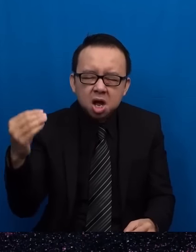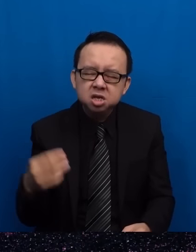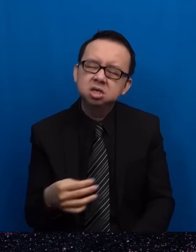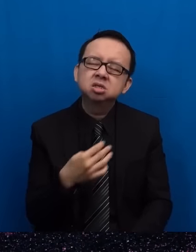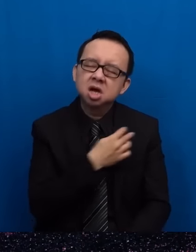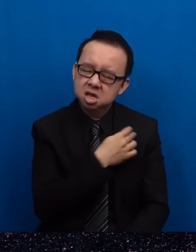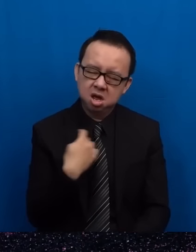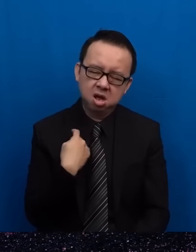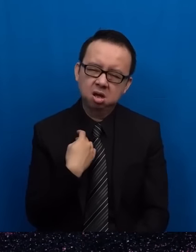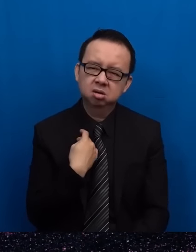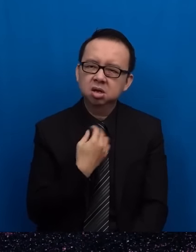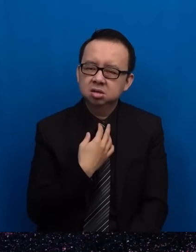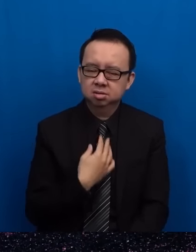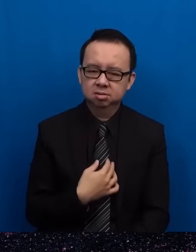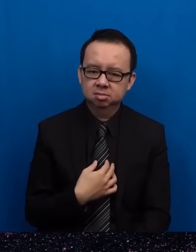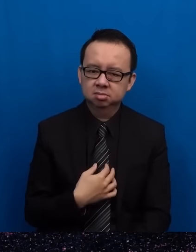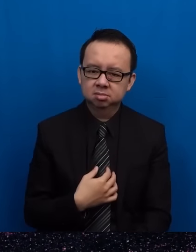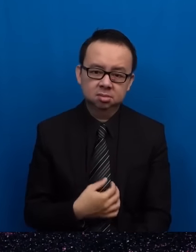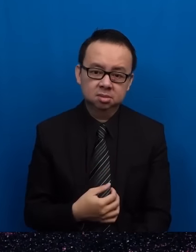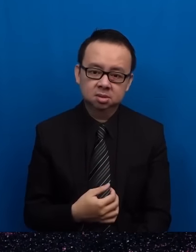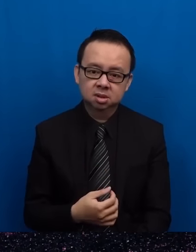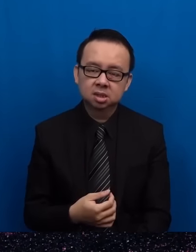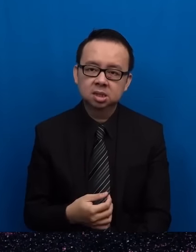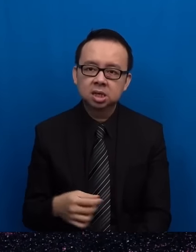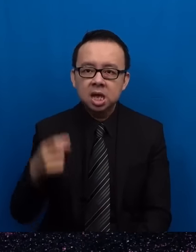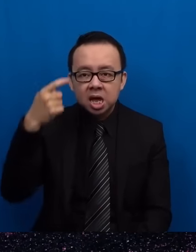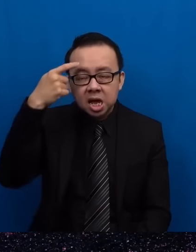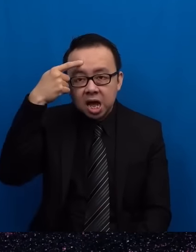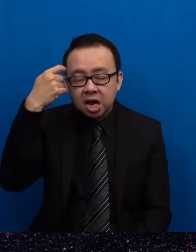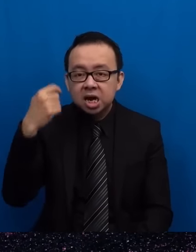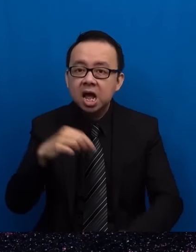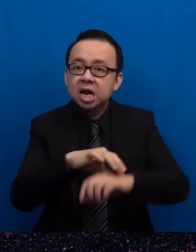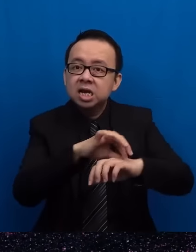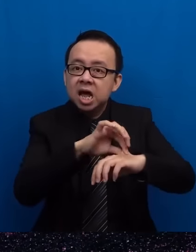paling mahir yang begitu. Kenapa? Karena daging kita sudah jatuh.